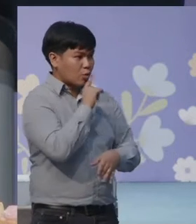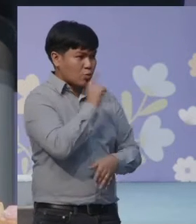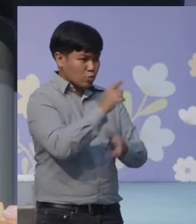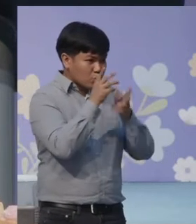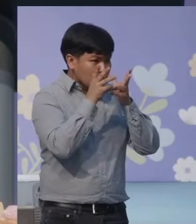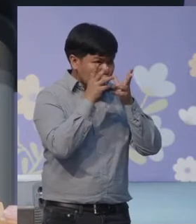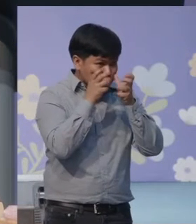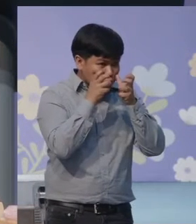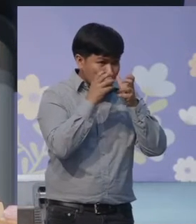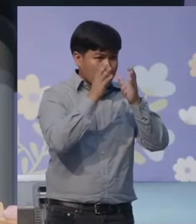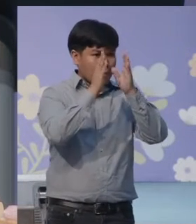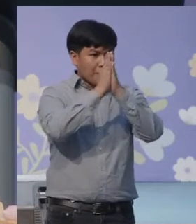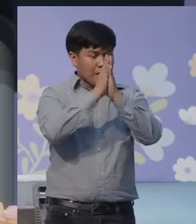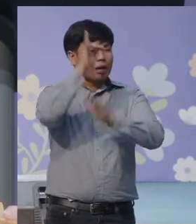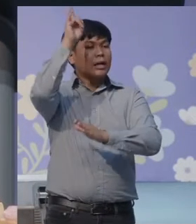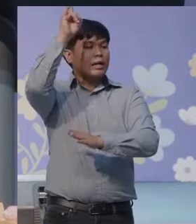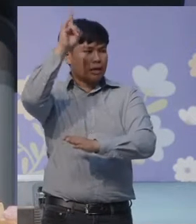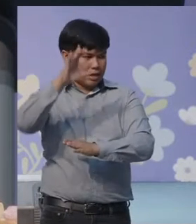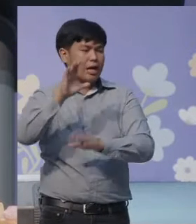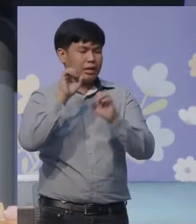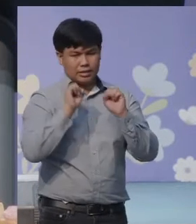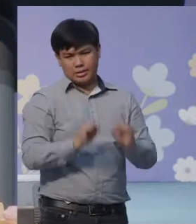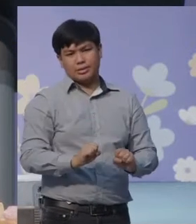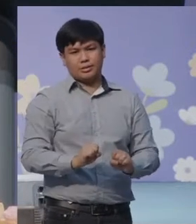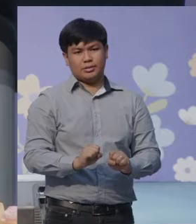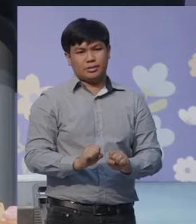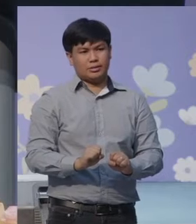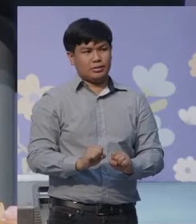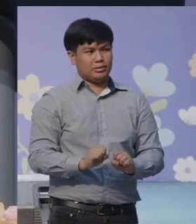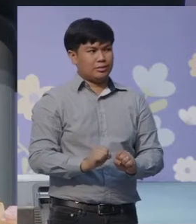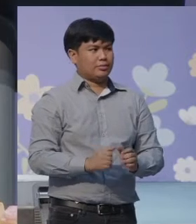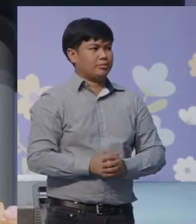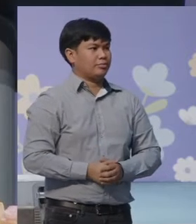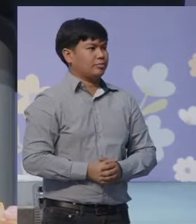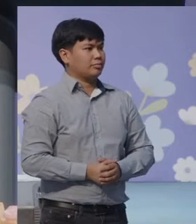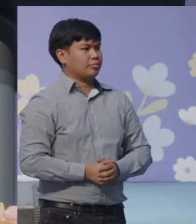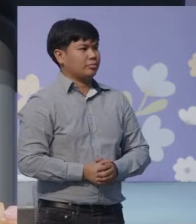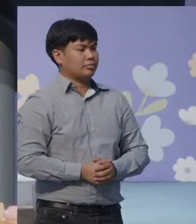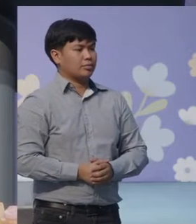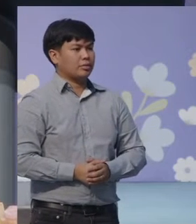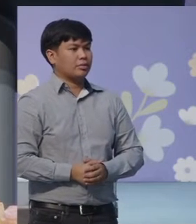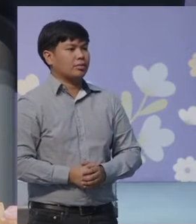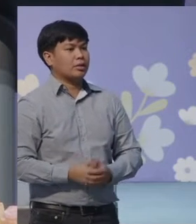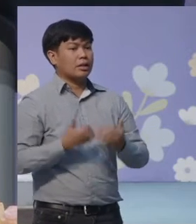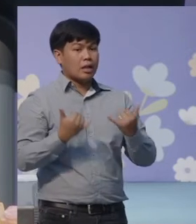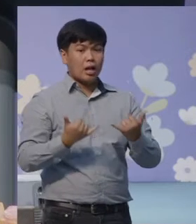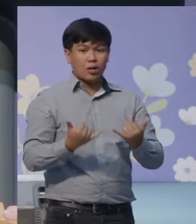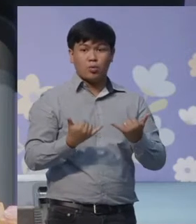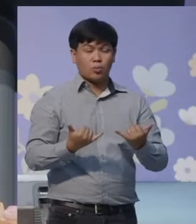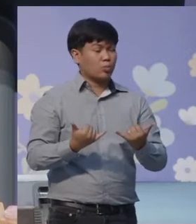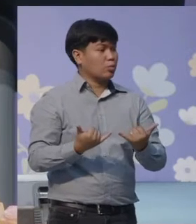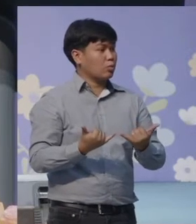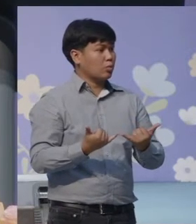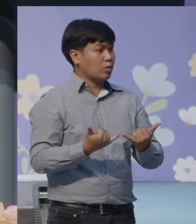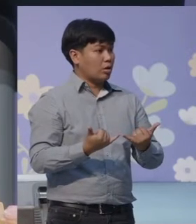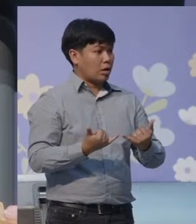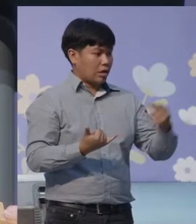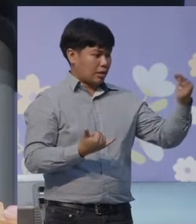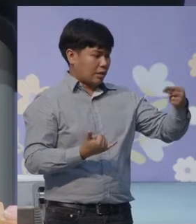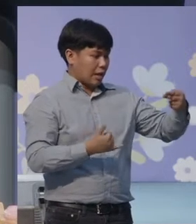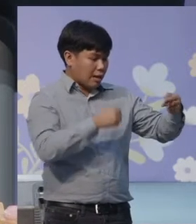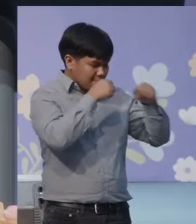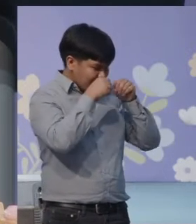nakikinig sa panalangin ang Panginoon. Nabasbasan si